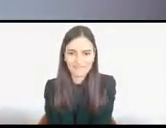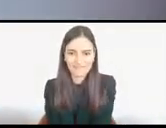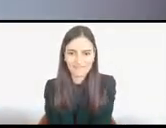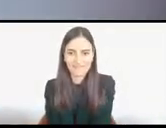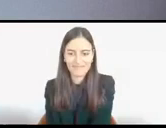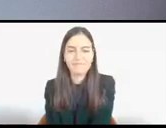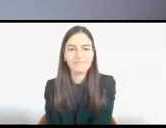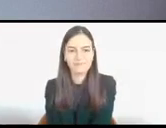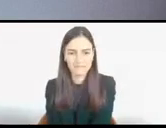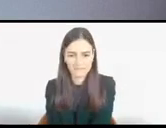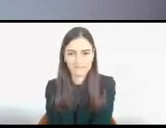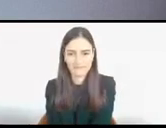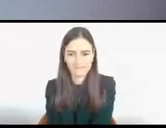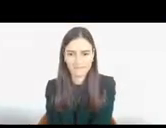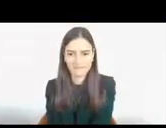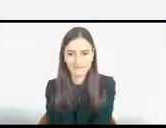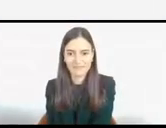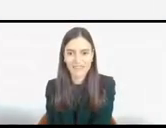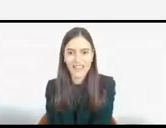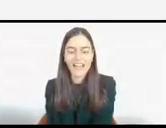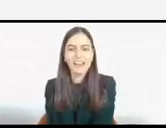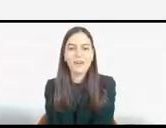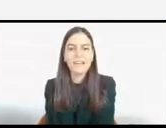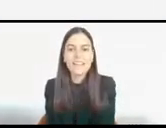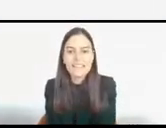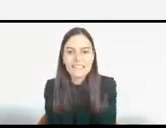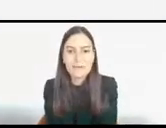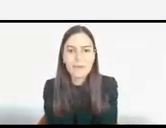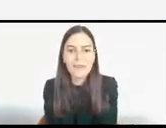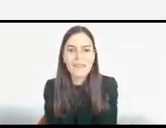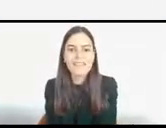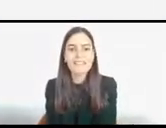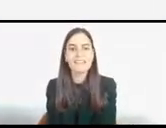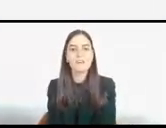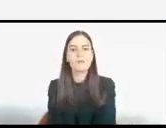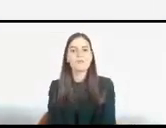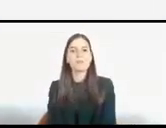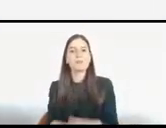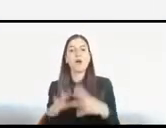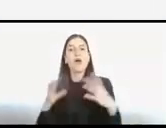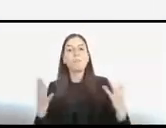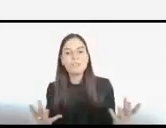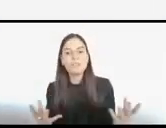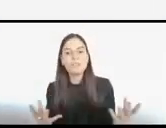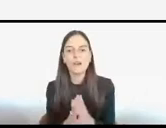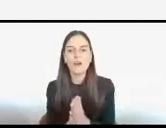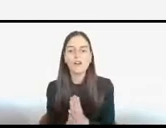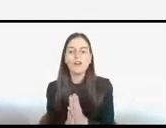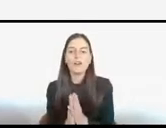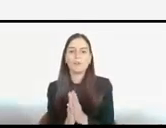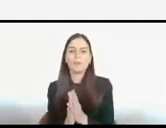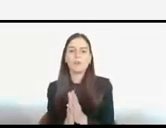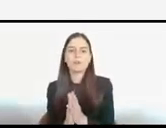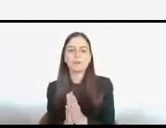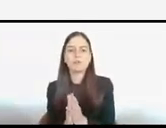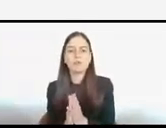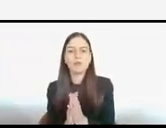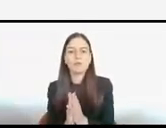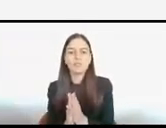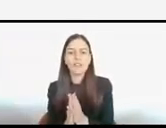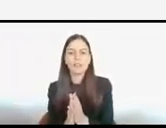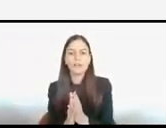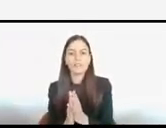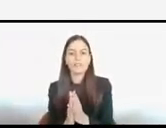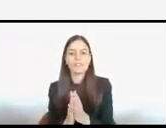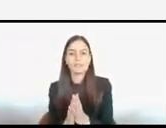SCPI. Comment ça marche, les SCPI ? Alors, les SCPI, c'est un concept un peu différent, bien qu'on soit toujours